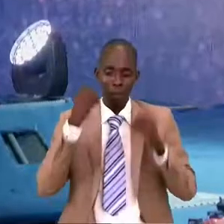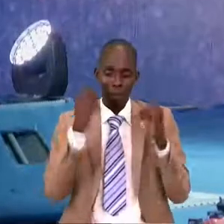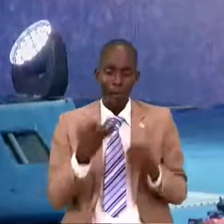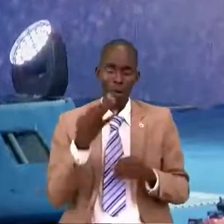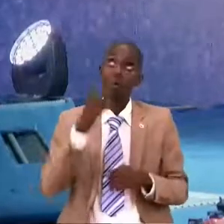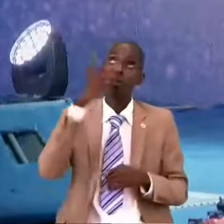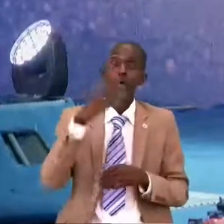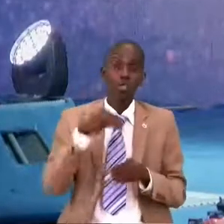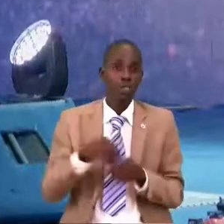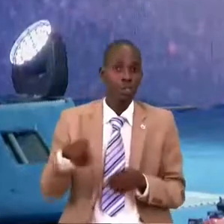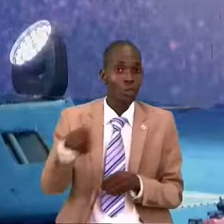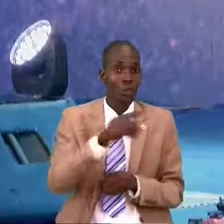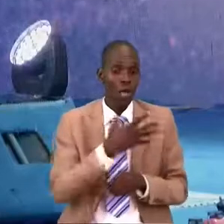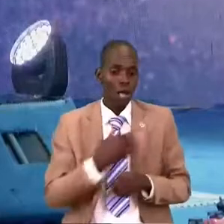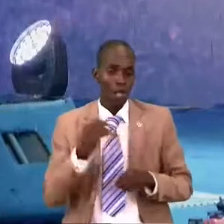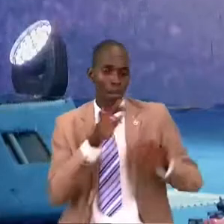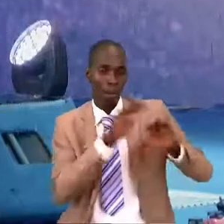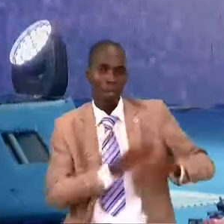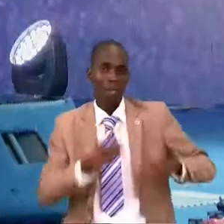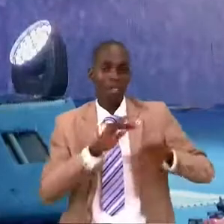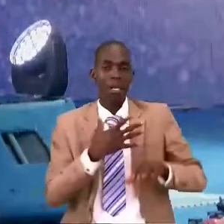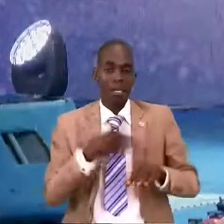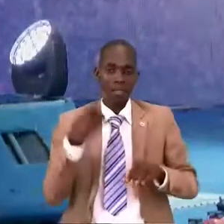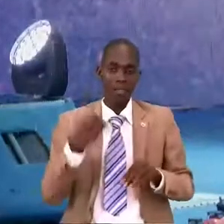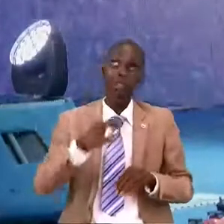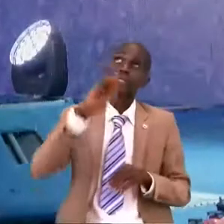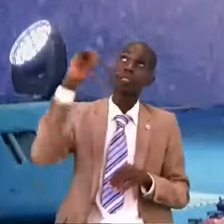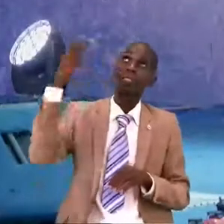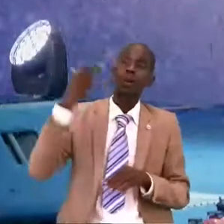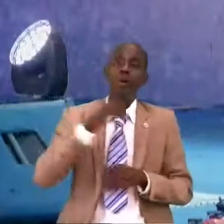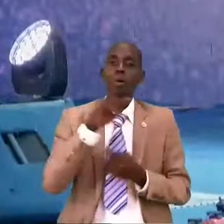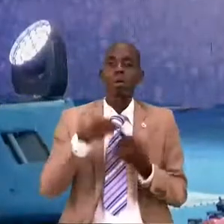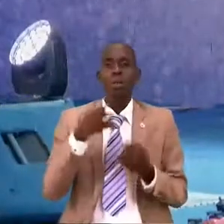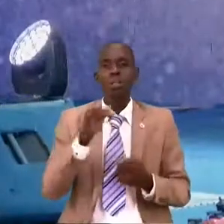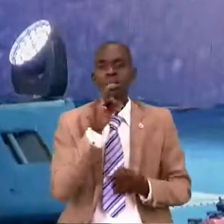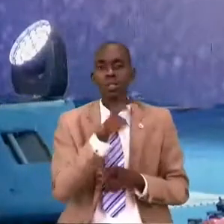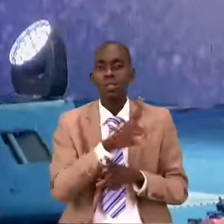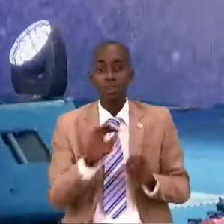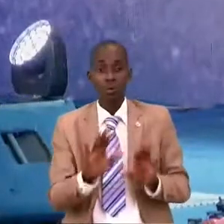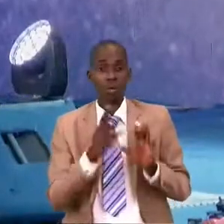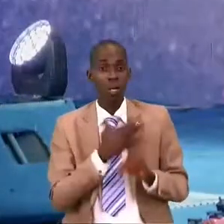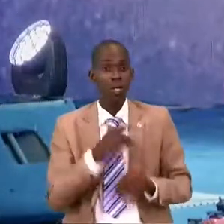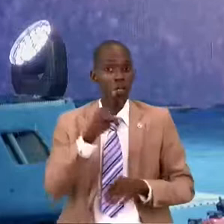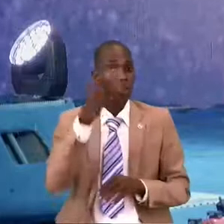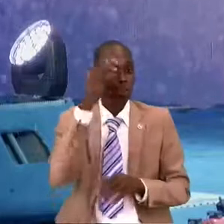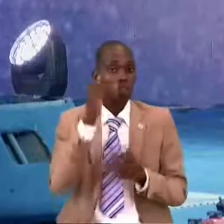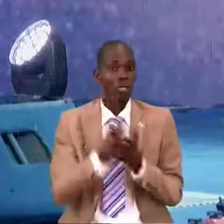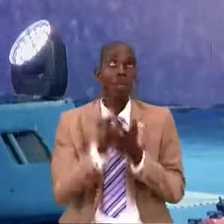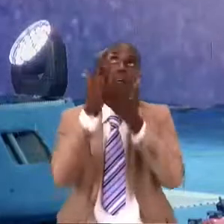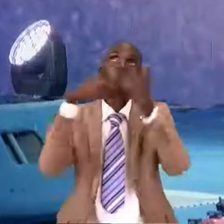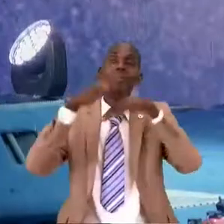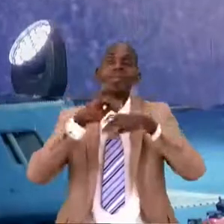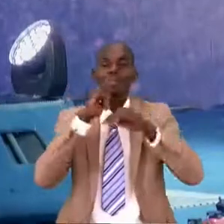pas de crainte, et tu sais que le ciel sourit sur toi. Et tous ceux-là qui renfrognent la mine,